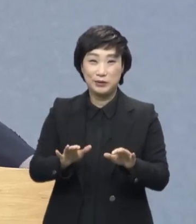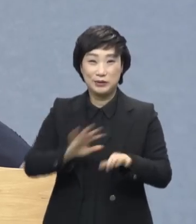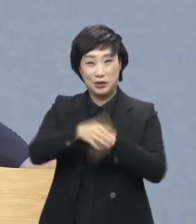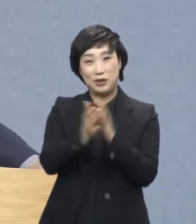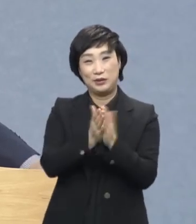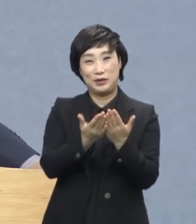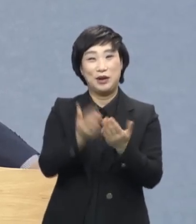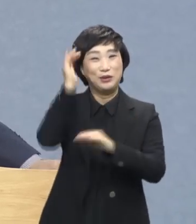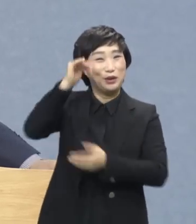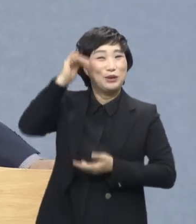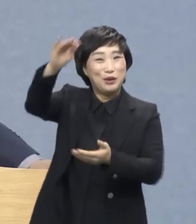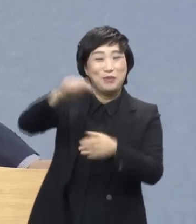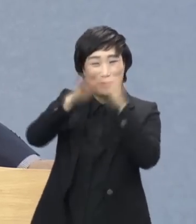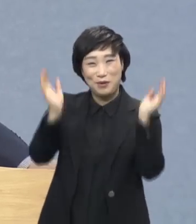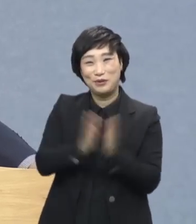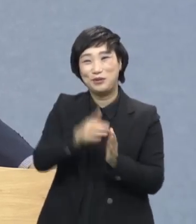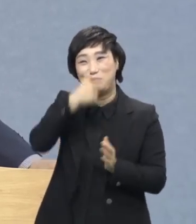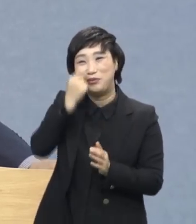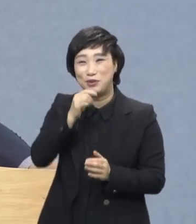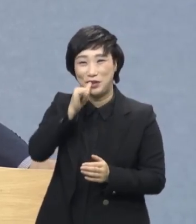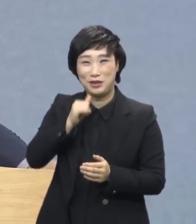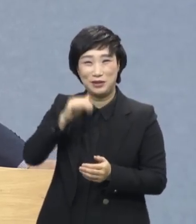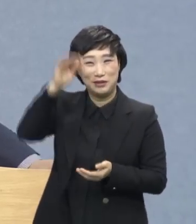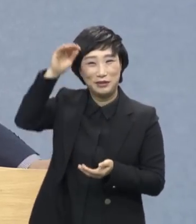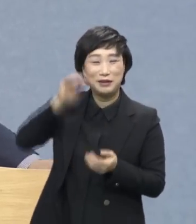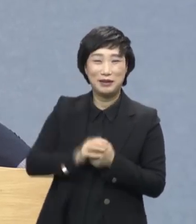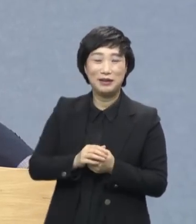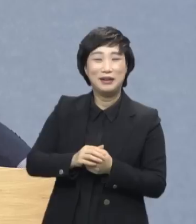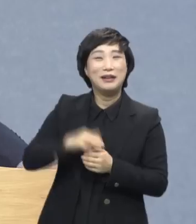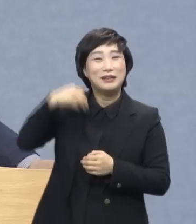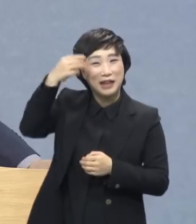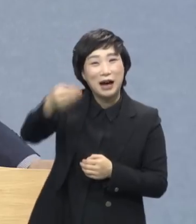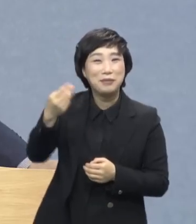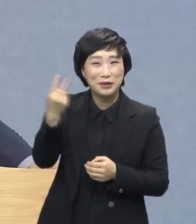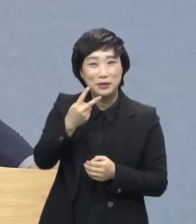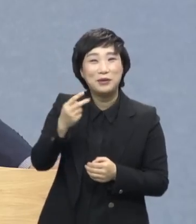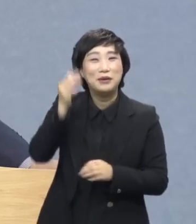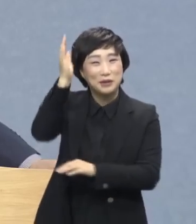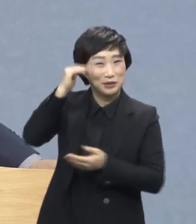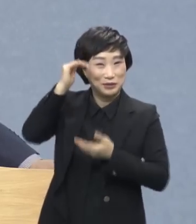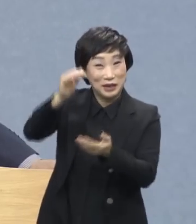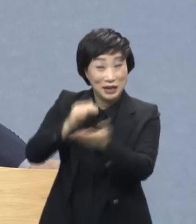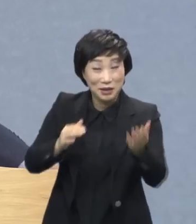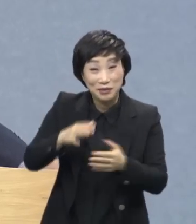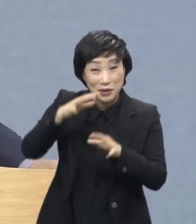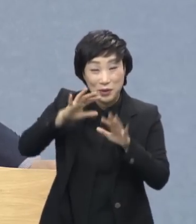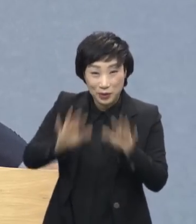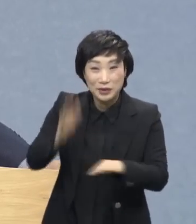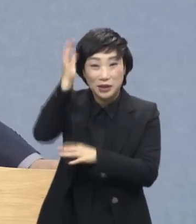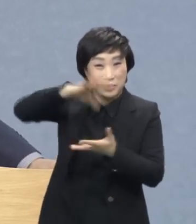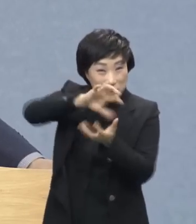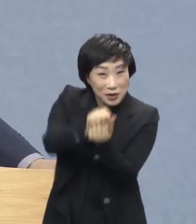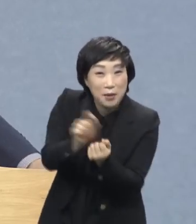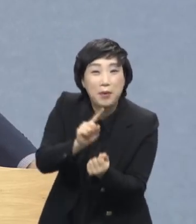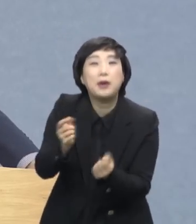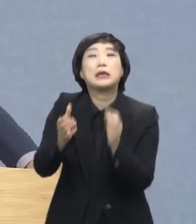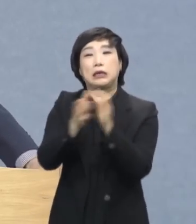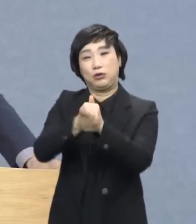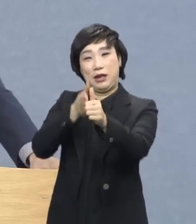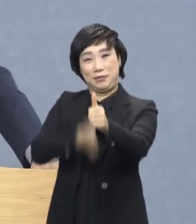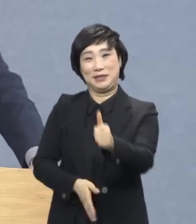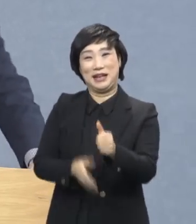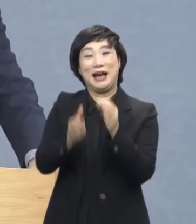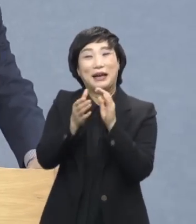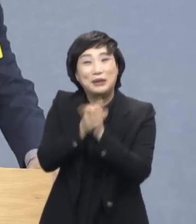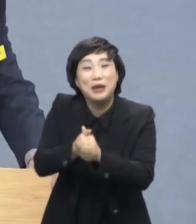본문을 다 설명 못했어요. 나중에 또 설명할 것이니 한마디로 말해서 기도하자. 아멘.